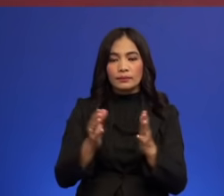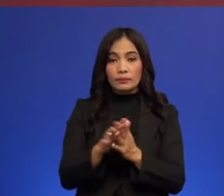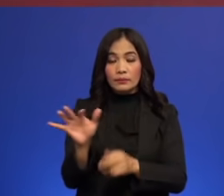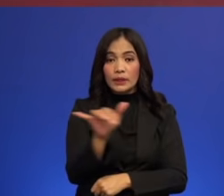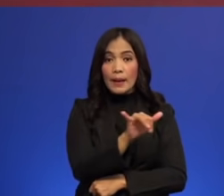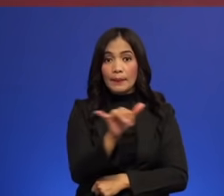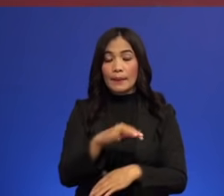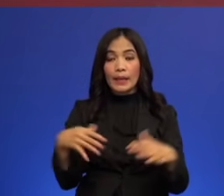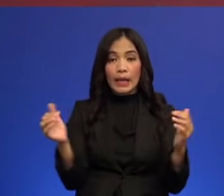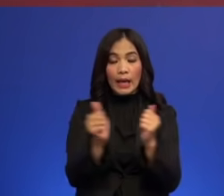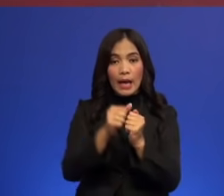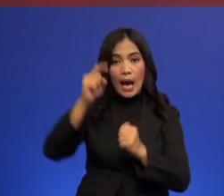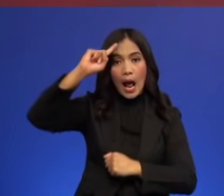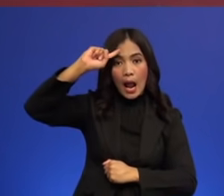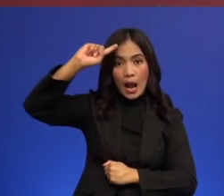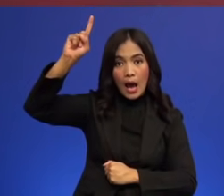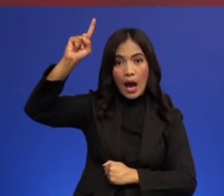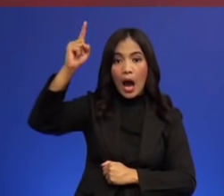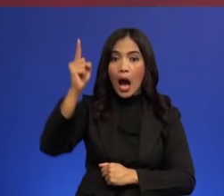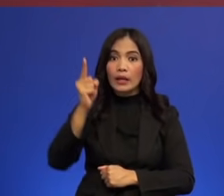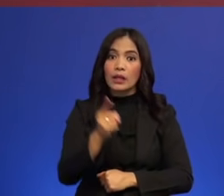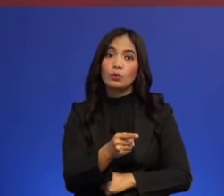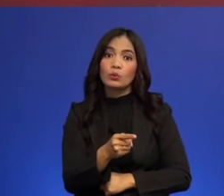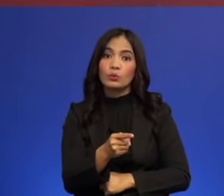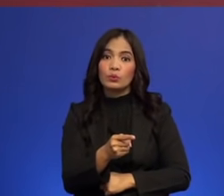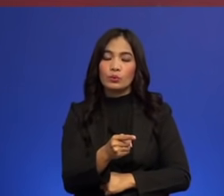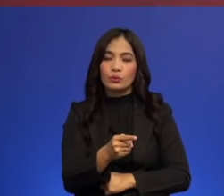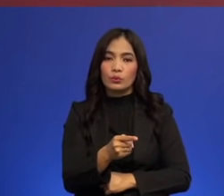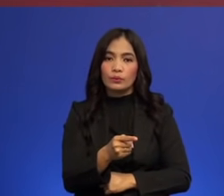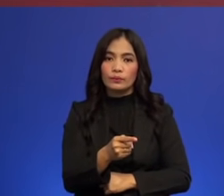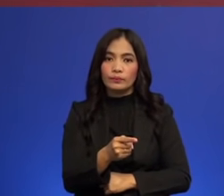bersama dengan Allah atau